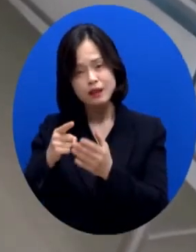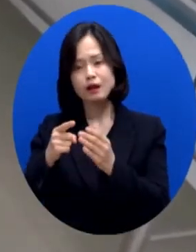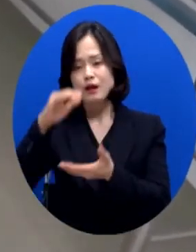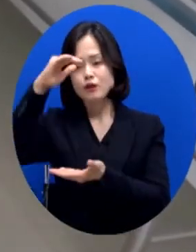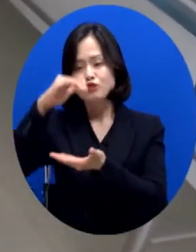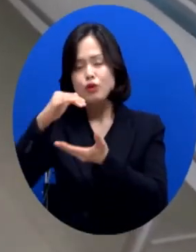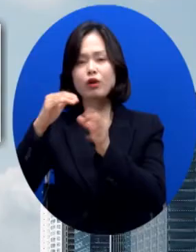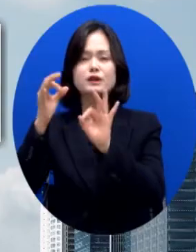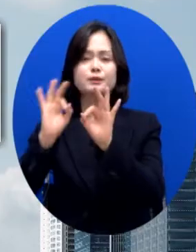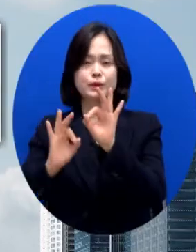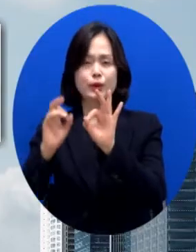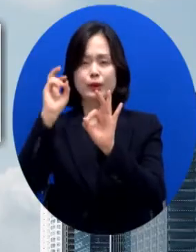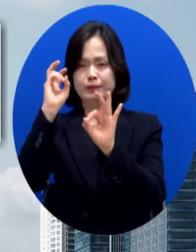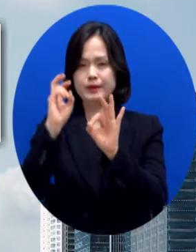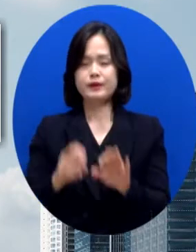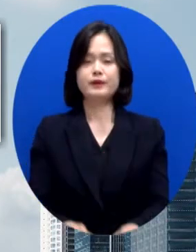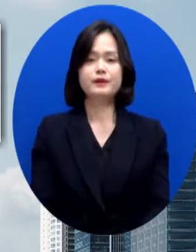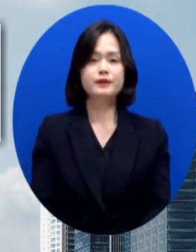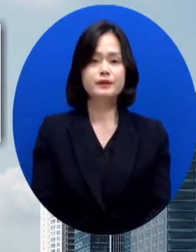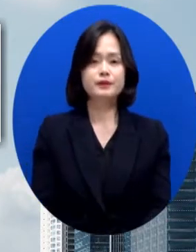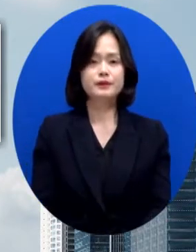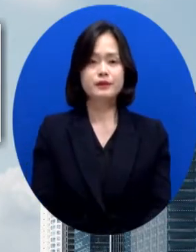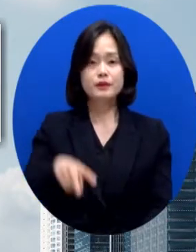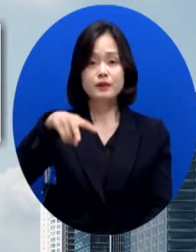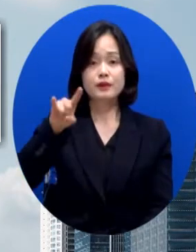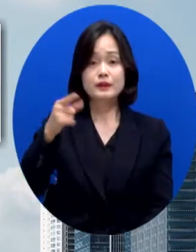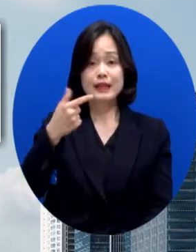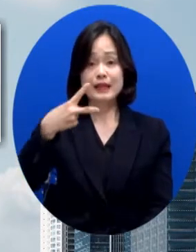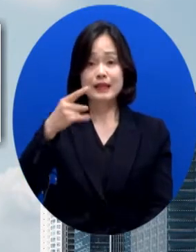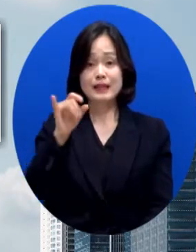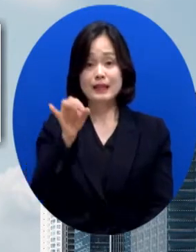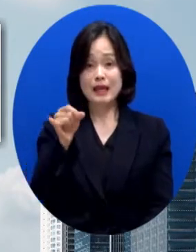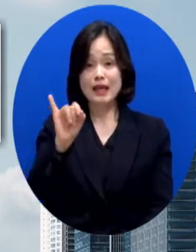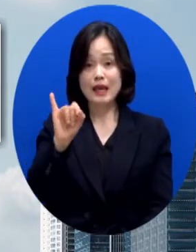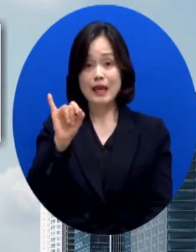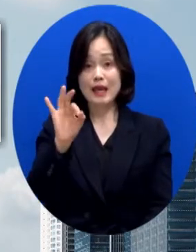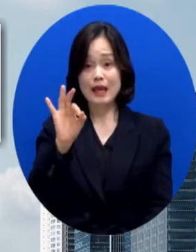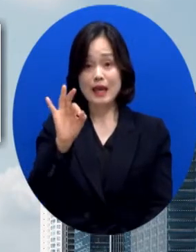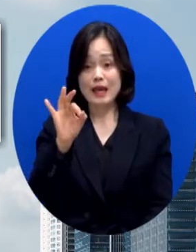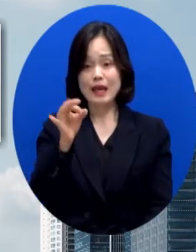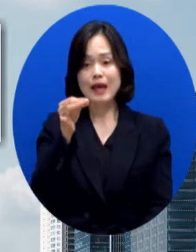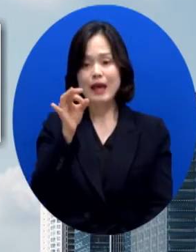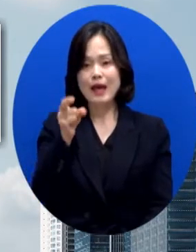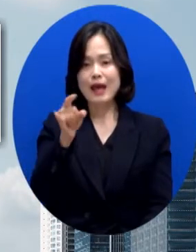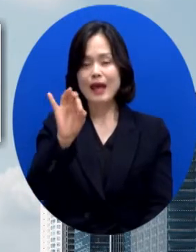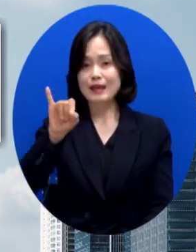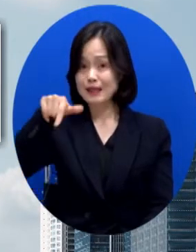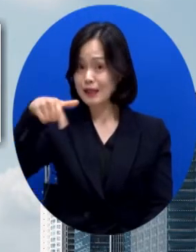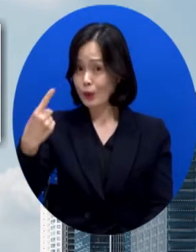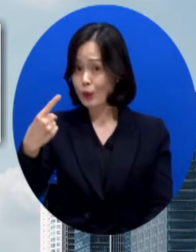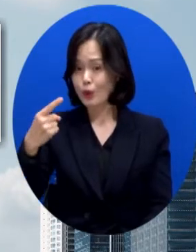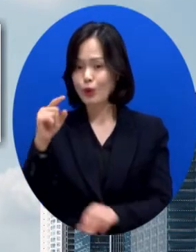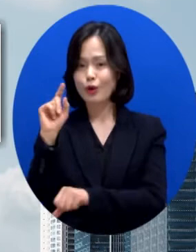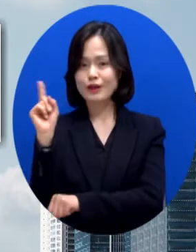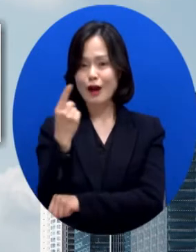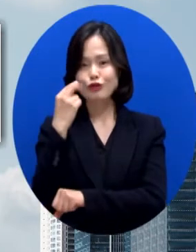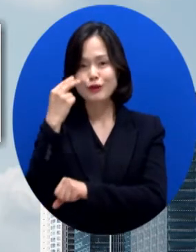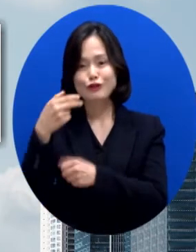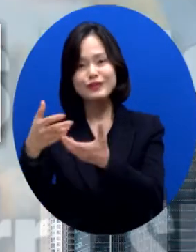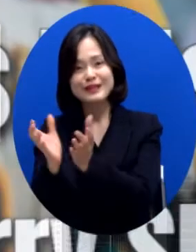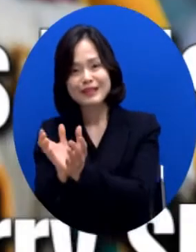전망했습니다 샌디에이고 파드리스 에 김화성 선수가 메이저리그 진출 후 첫 홈런을